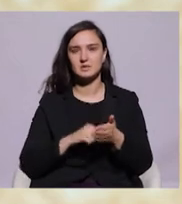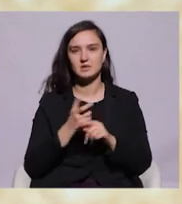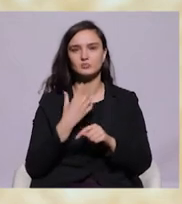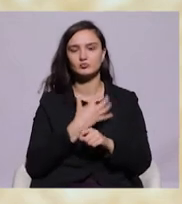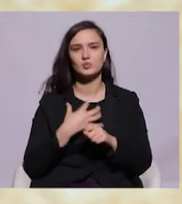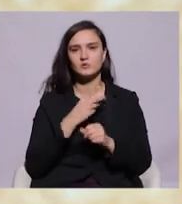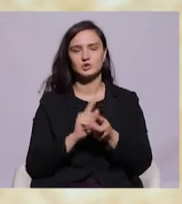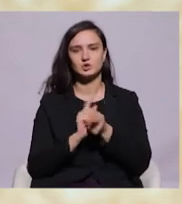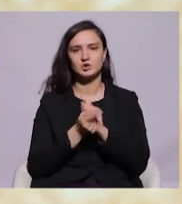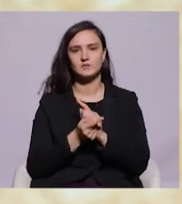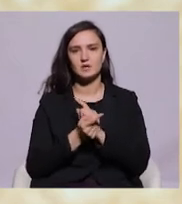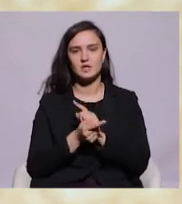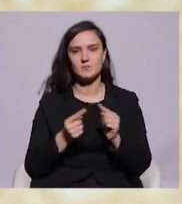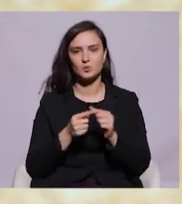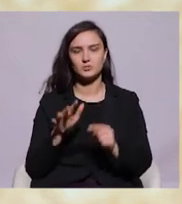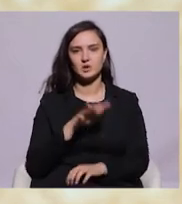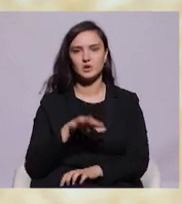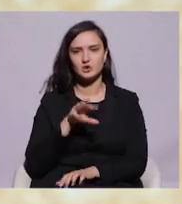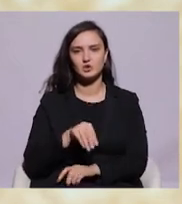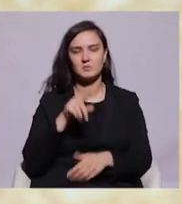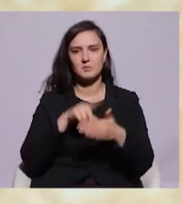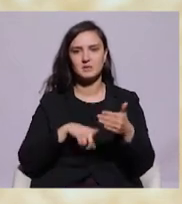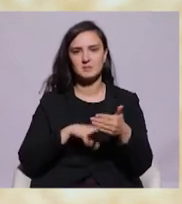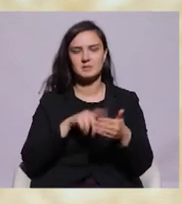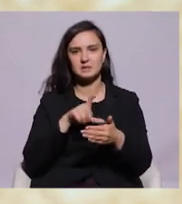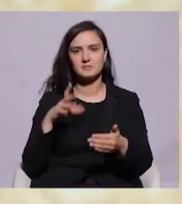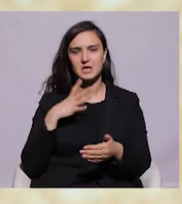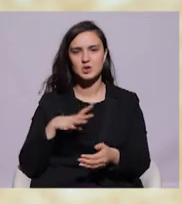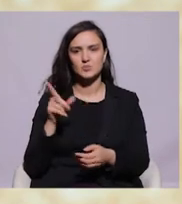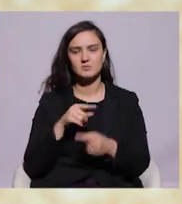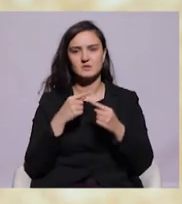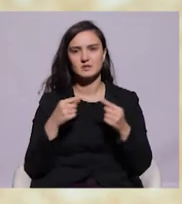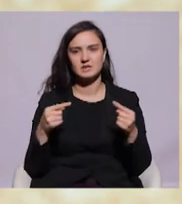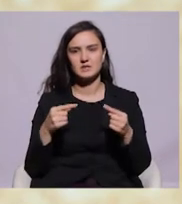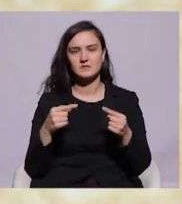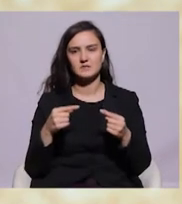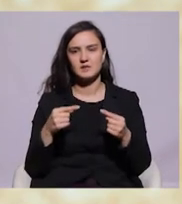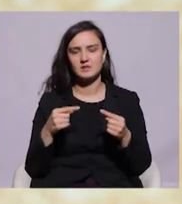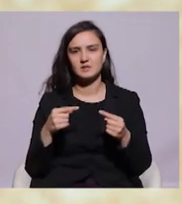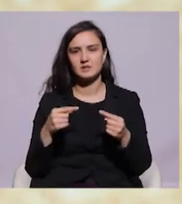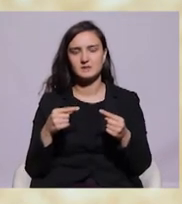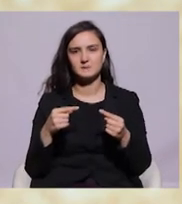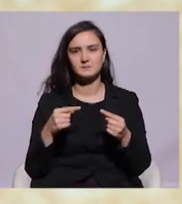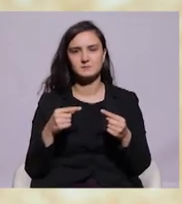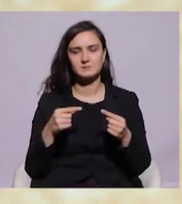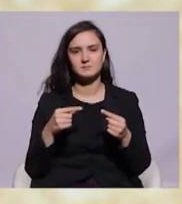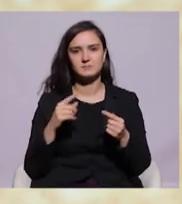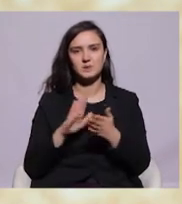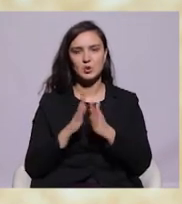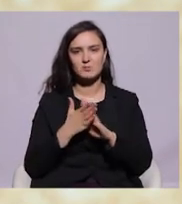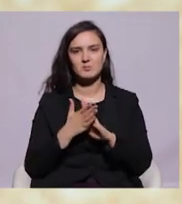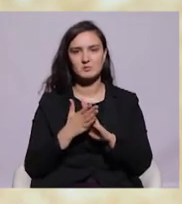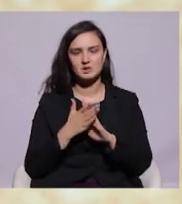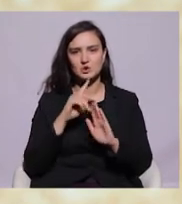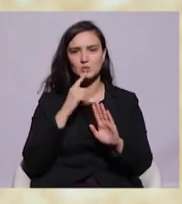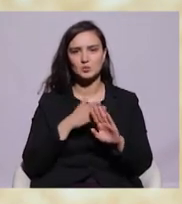ძალიან ის მნიშვნელოვნად შეიცვალა ამ კუთხეში. მართმადიდებლებს აიძულებდნენ სხვადასხვა ძალმომრეობითი ფაქტორებით, სხვადასხვა ის